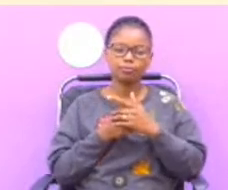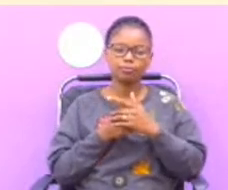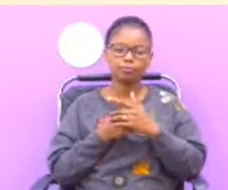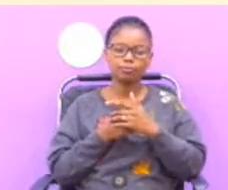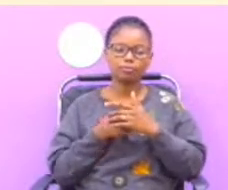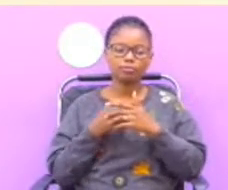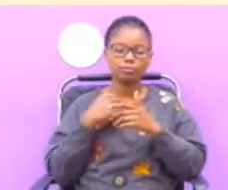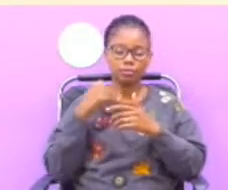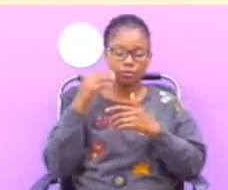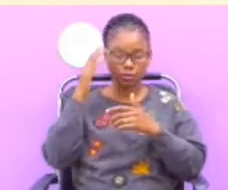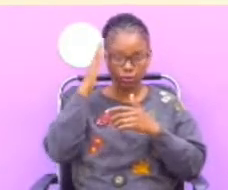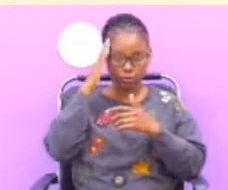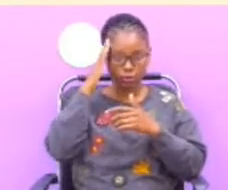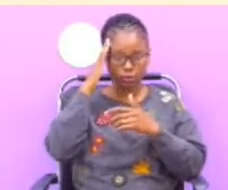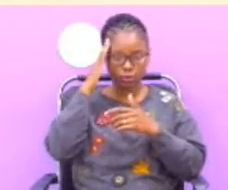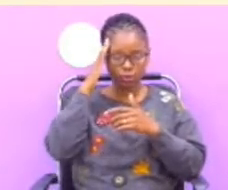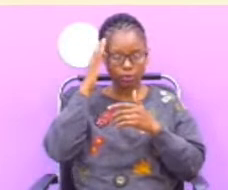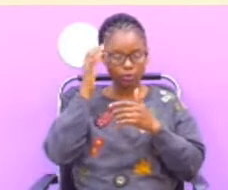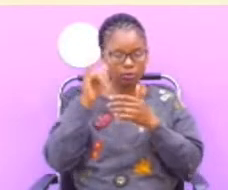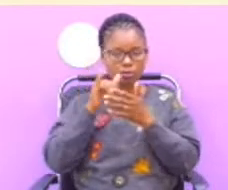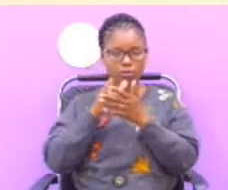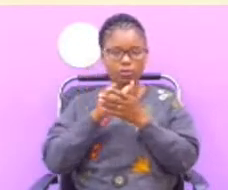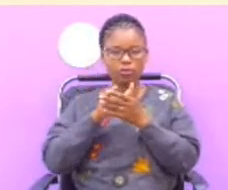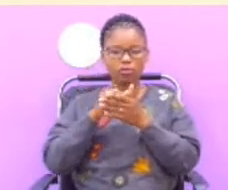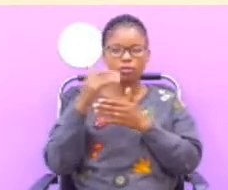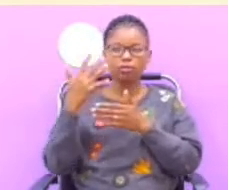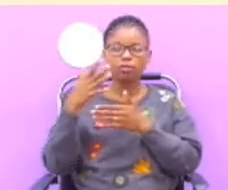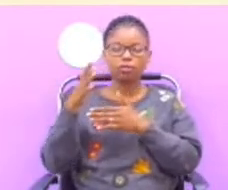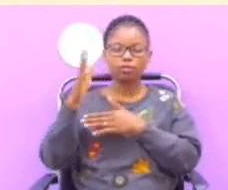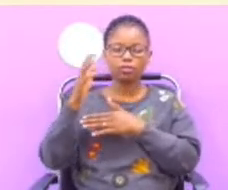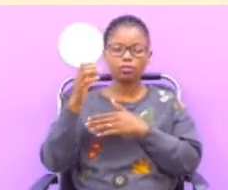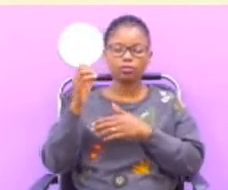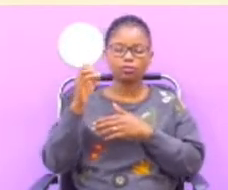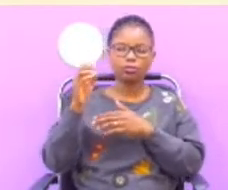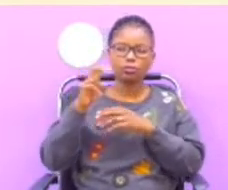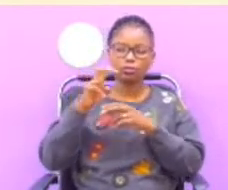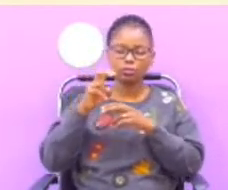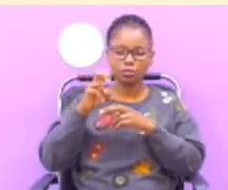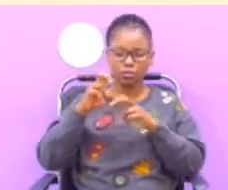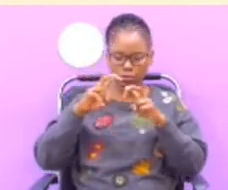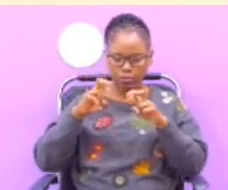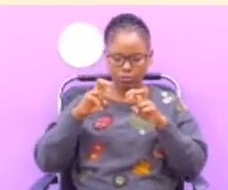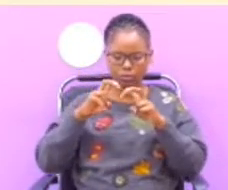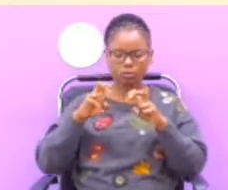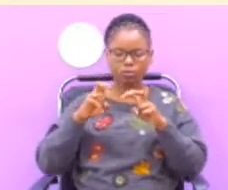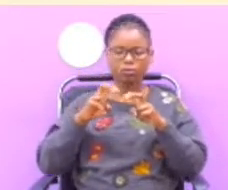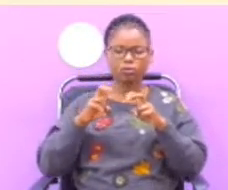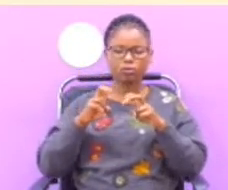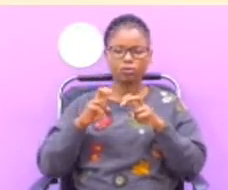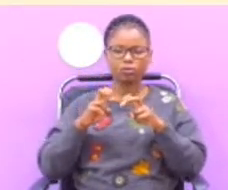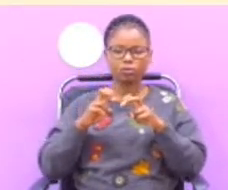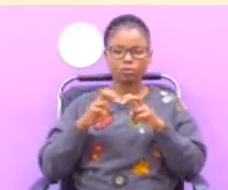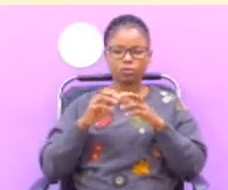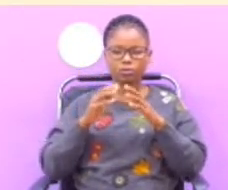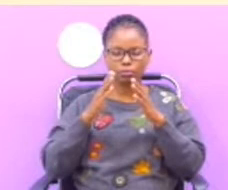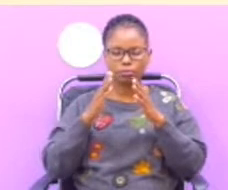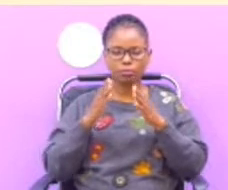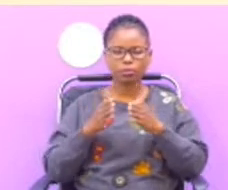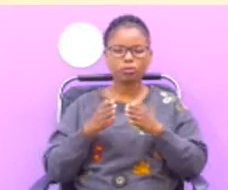nĩ njũĩ guoko kwa Ngai gũgĩgwetha nĩ tũgũthoma haha nĩ ũkũigua atĩ ona kũrĩ andũ magakoragwo